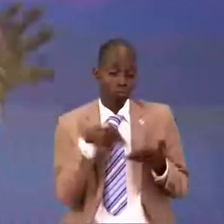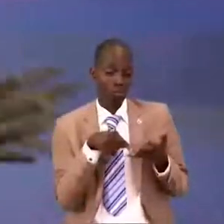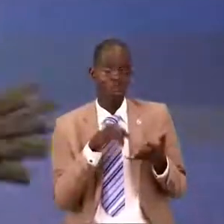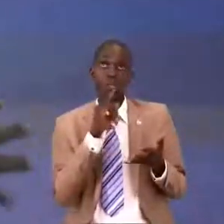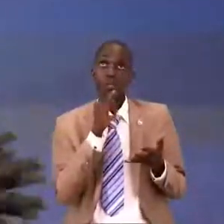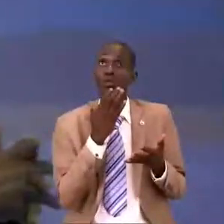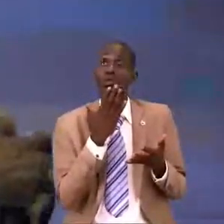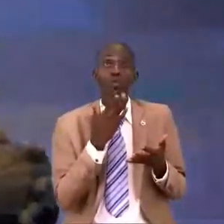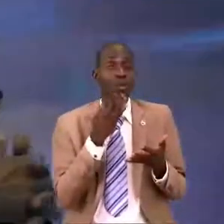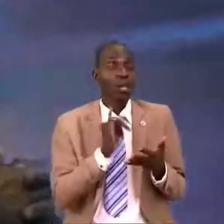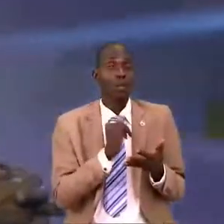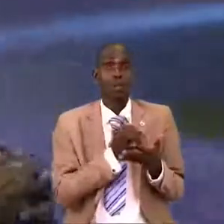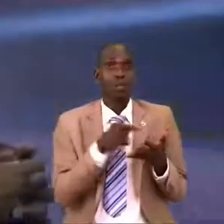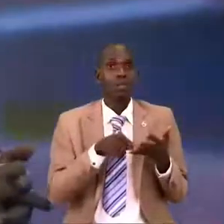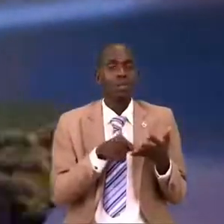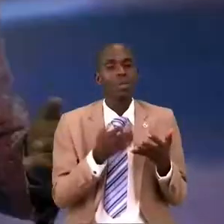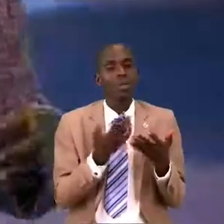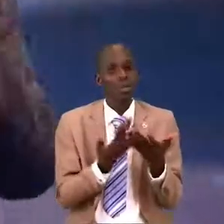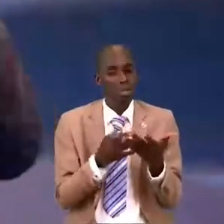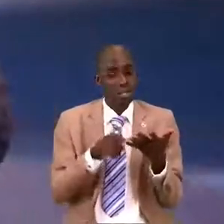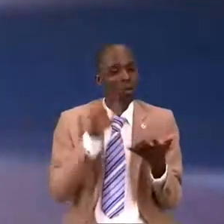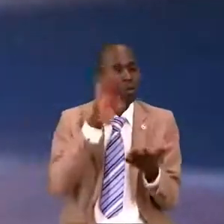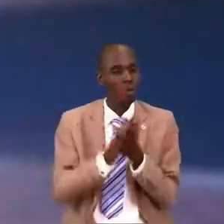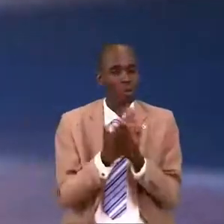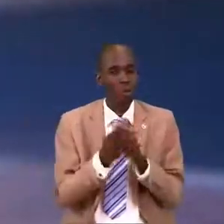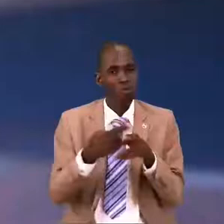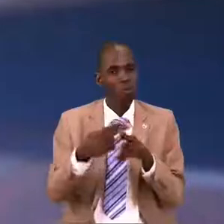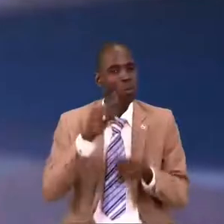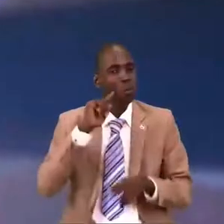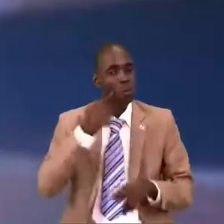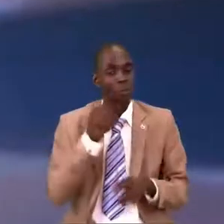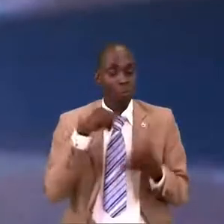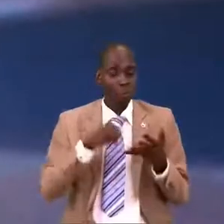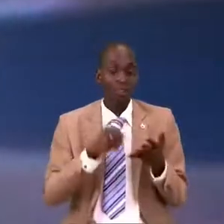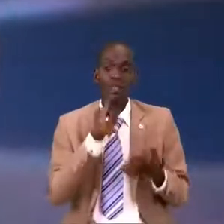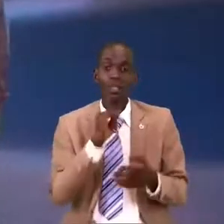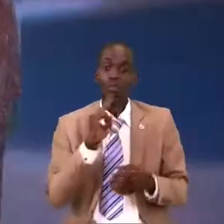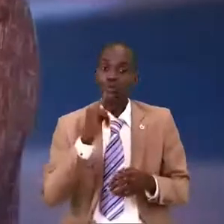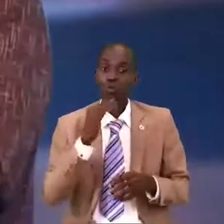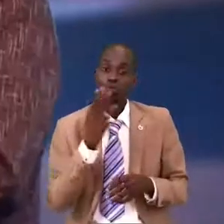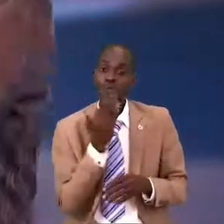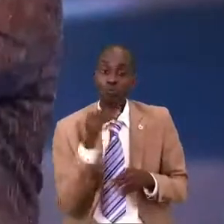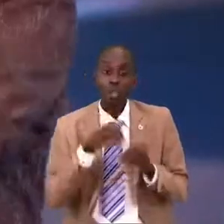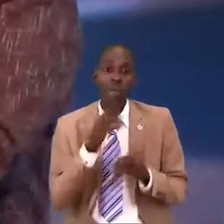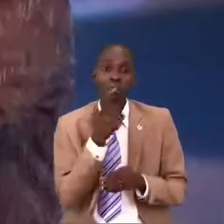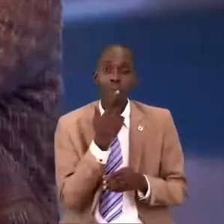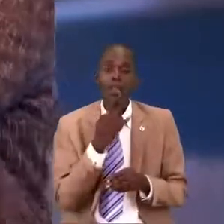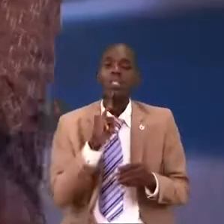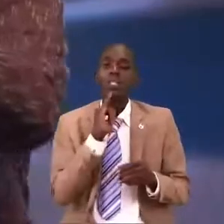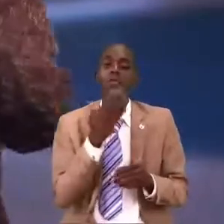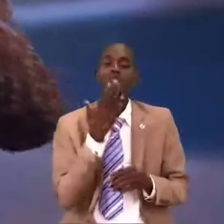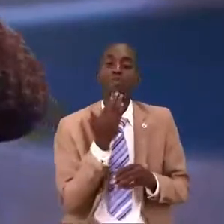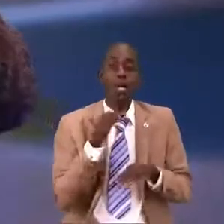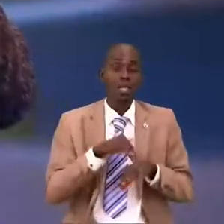bouche. C'est doux au moment où tu commets le péché. Mais, même dans la vie sur la terre, il